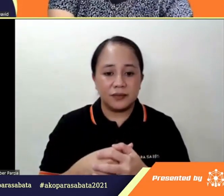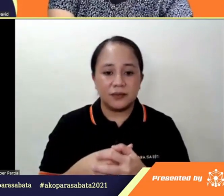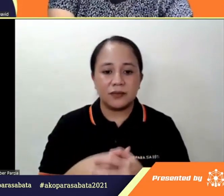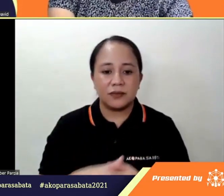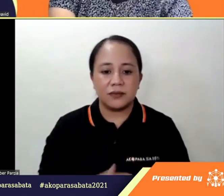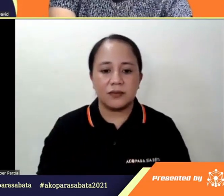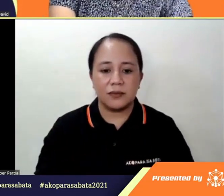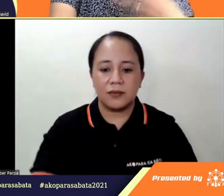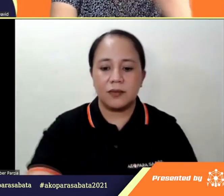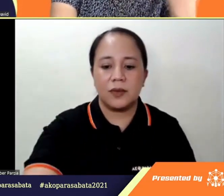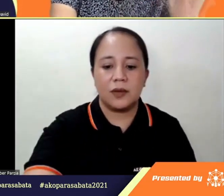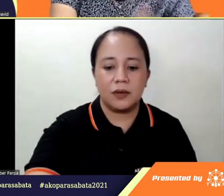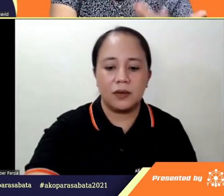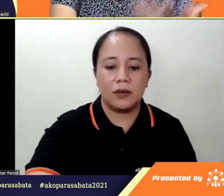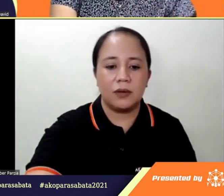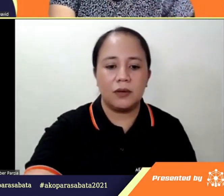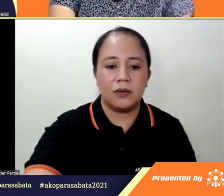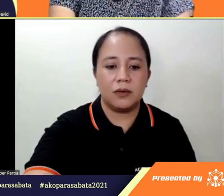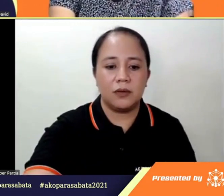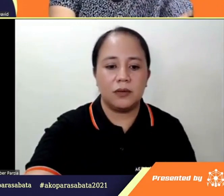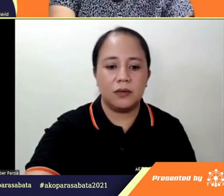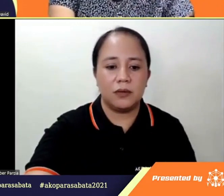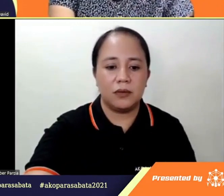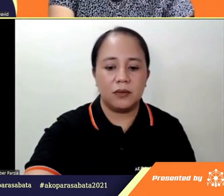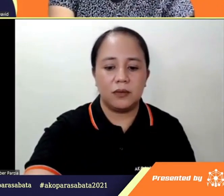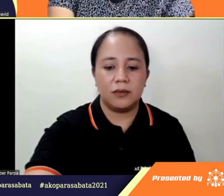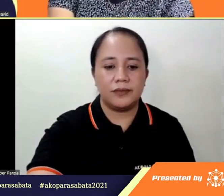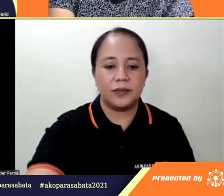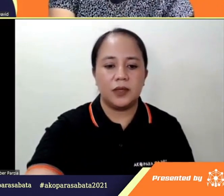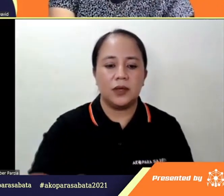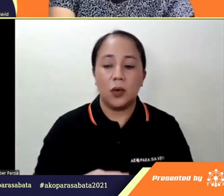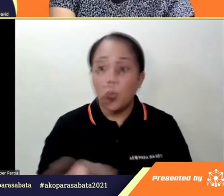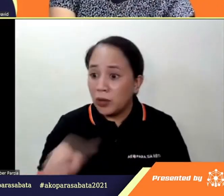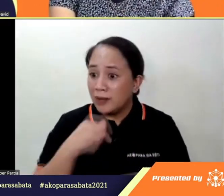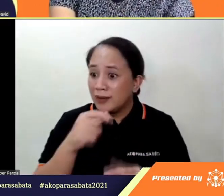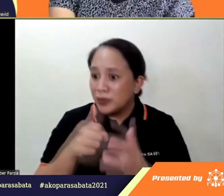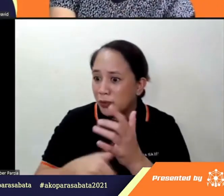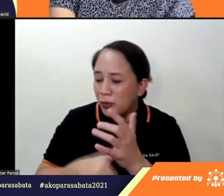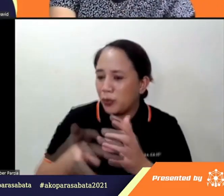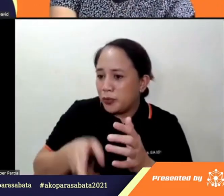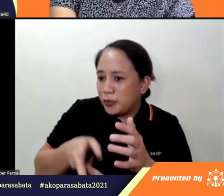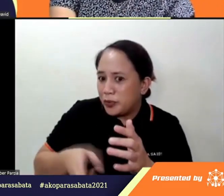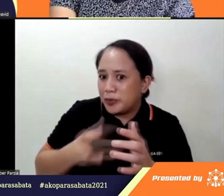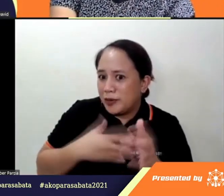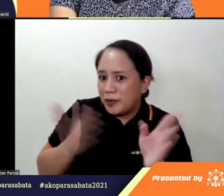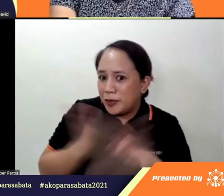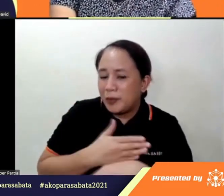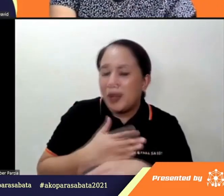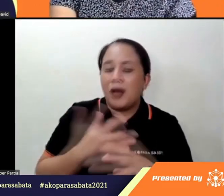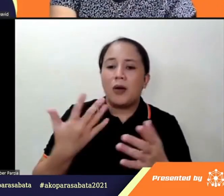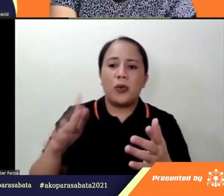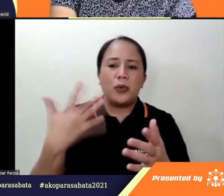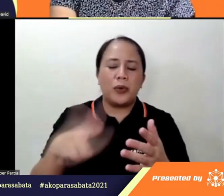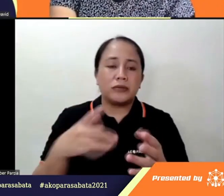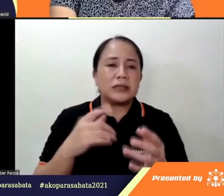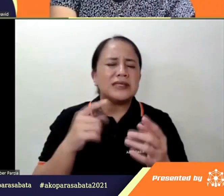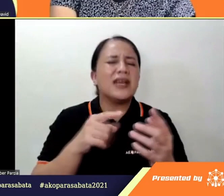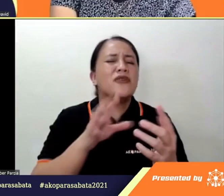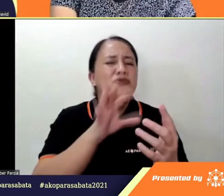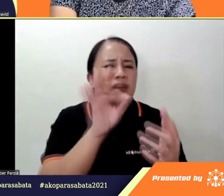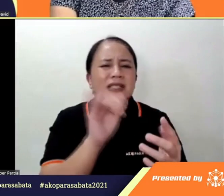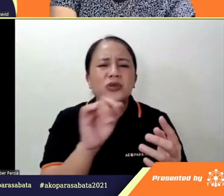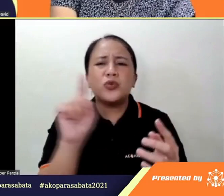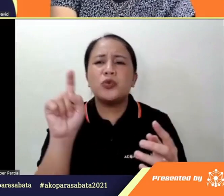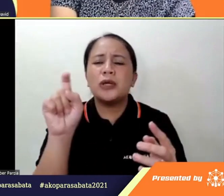sa kwarto namin. Find something to be thankful for. Yeah. Thankful for. Yung mga ganitong